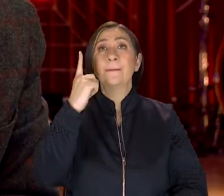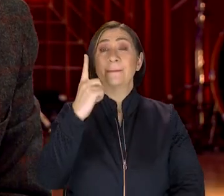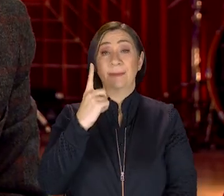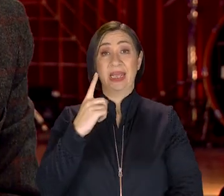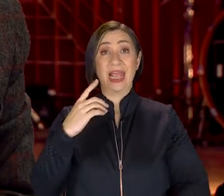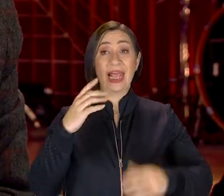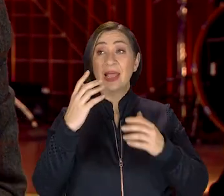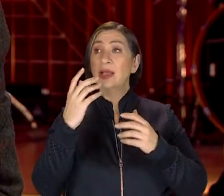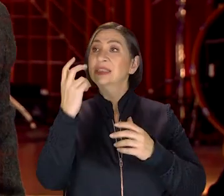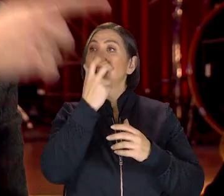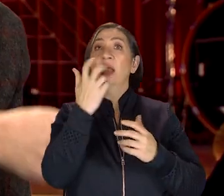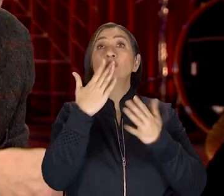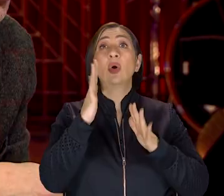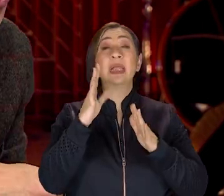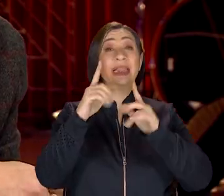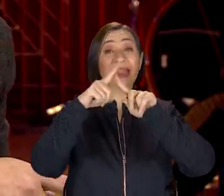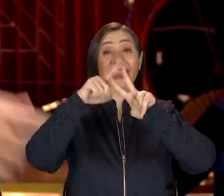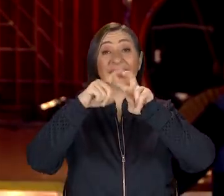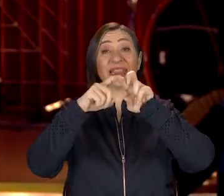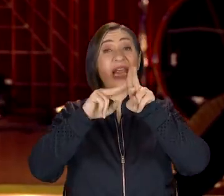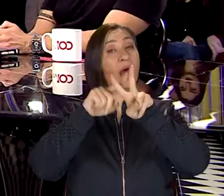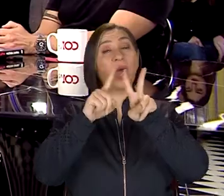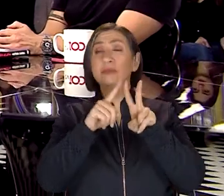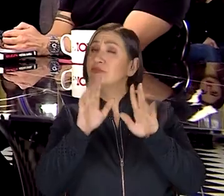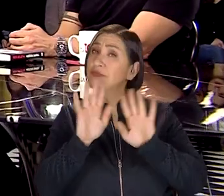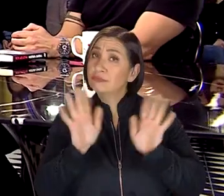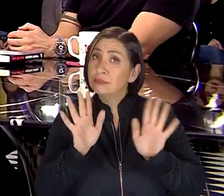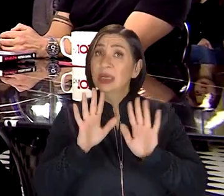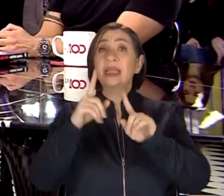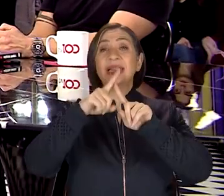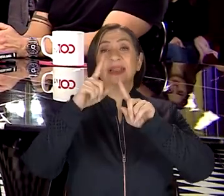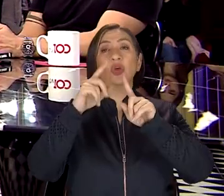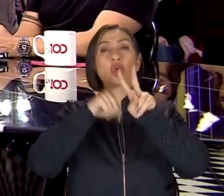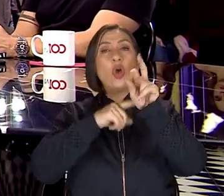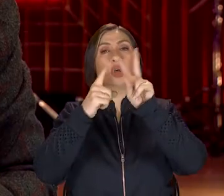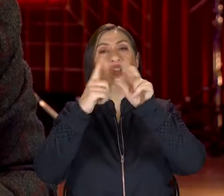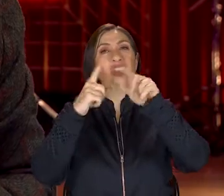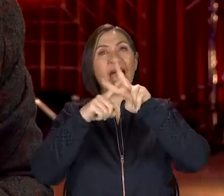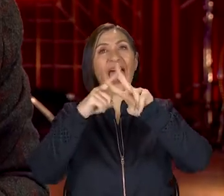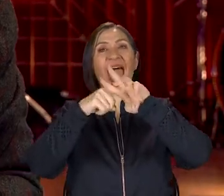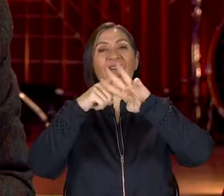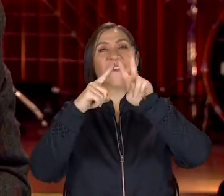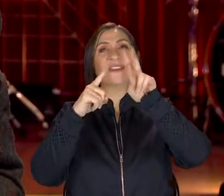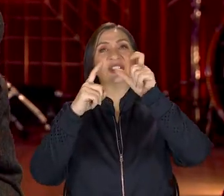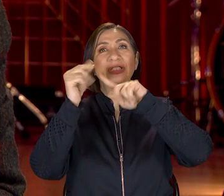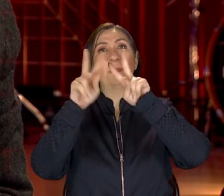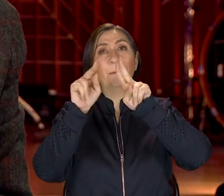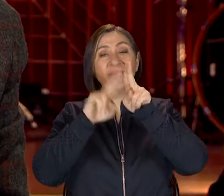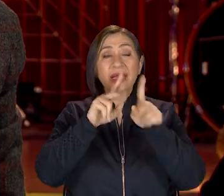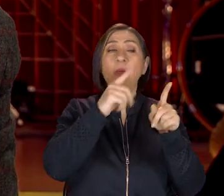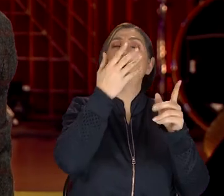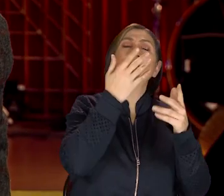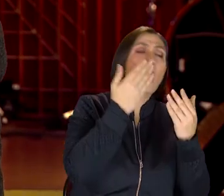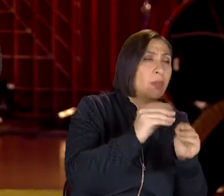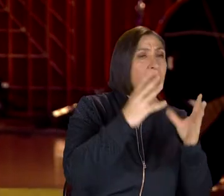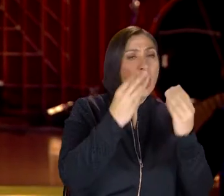bir karşılıkları yoktu. Ne Tarkan bu karşılıktı, ne Tarkan öncesinde işte bu Yonca Evcimikler falan bunun karşılığıydı. Ne de